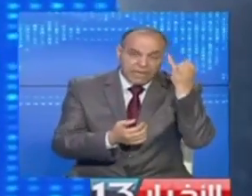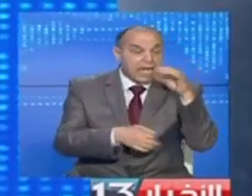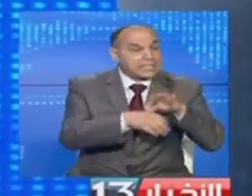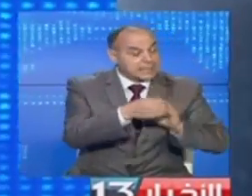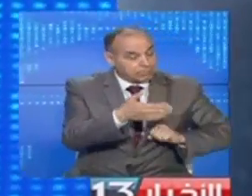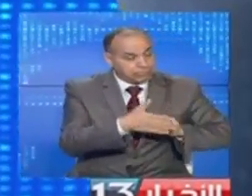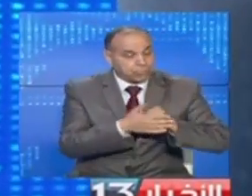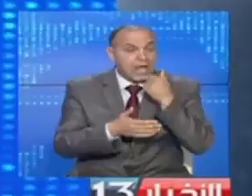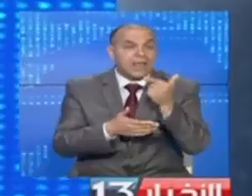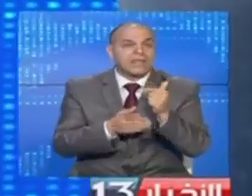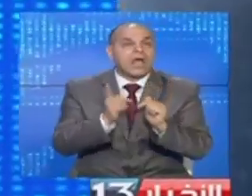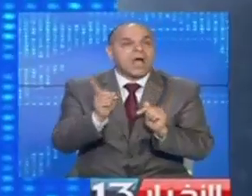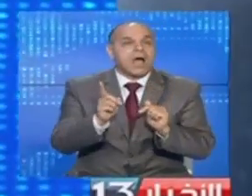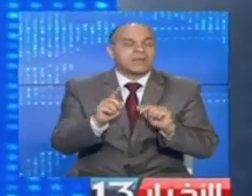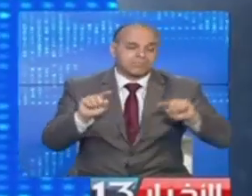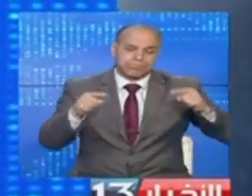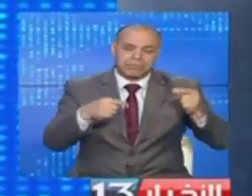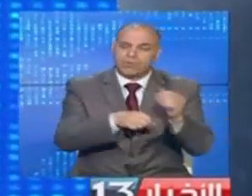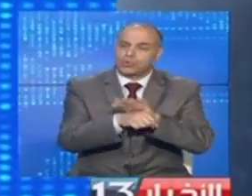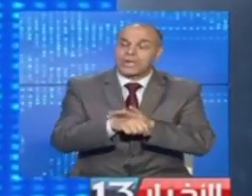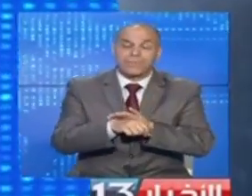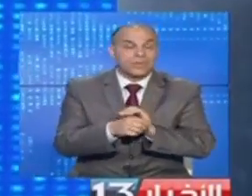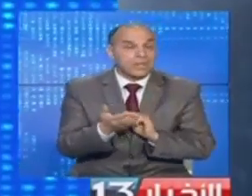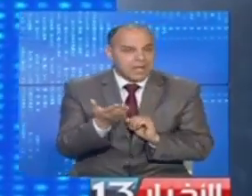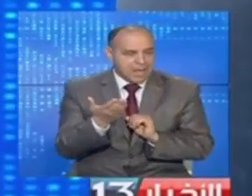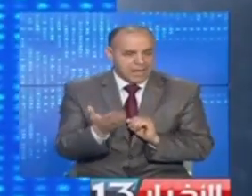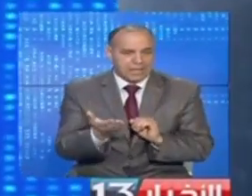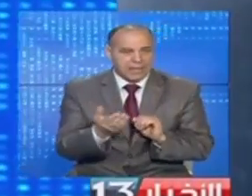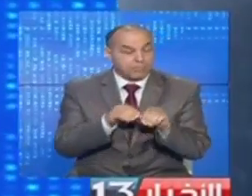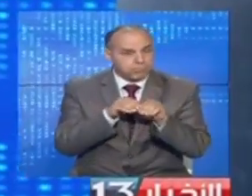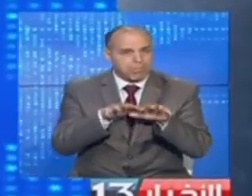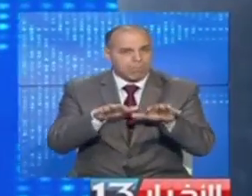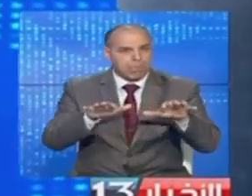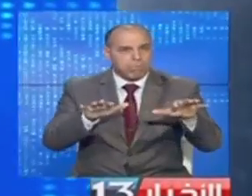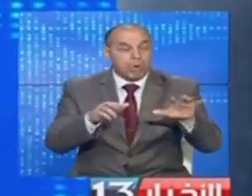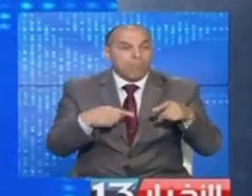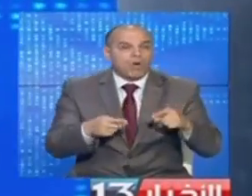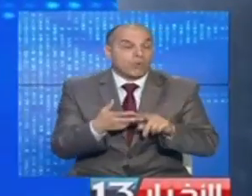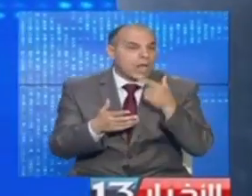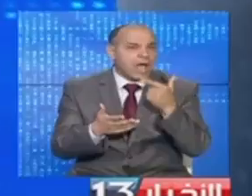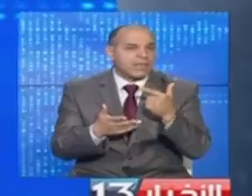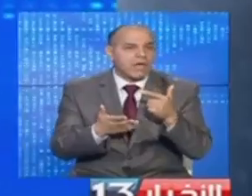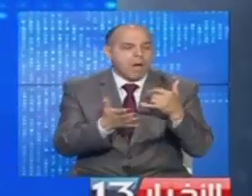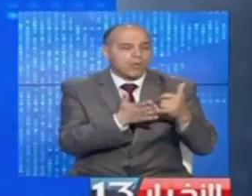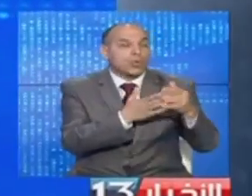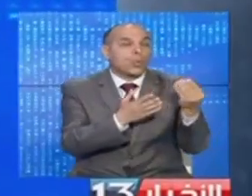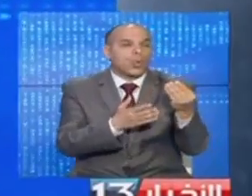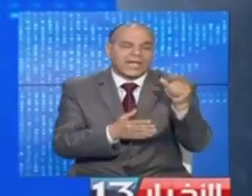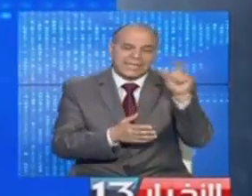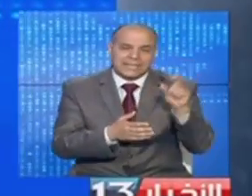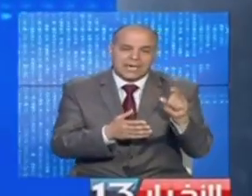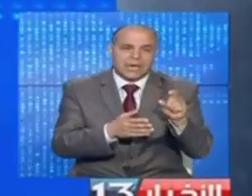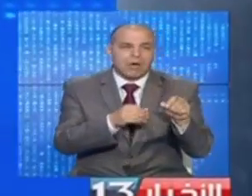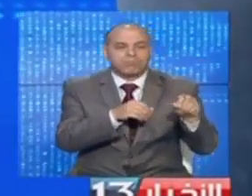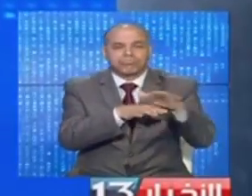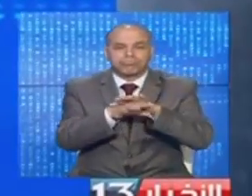الإنسانية في ذروة التصدي لفيروس كورونا الذي تفشى بشكل مخيف في المدن الإيطالية التي